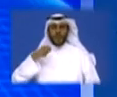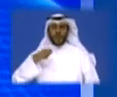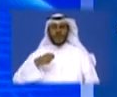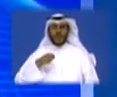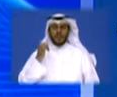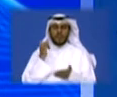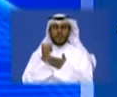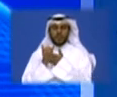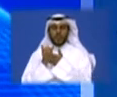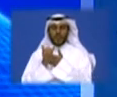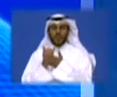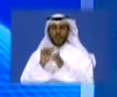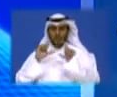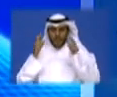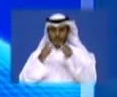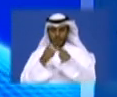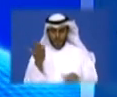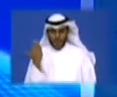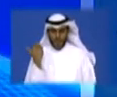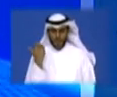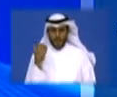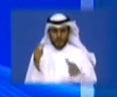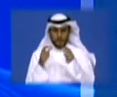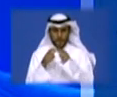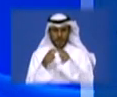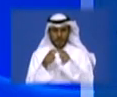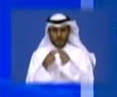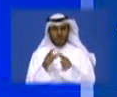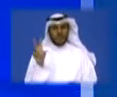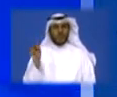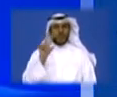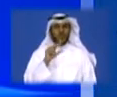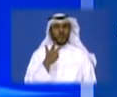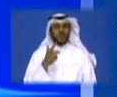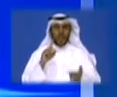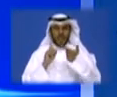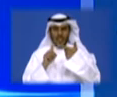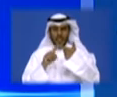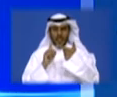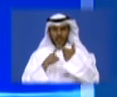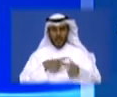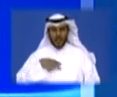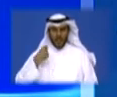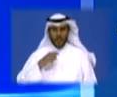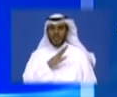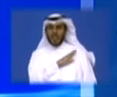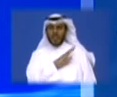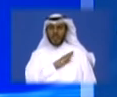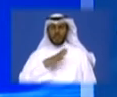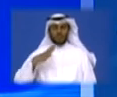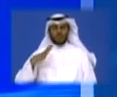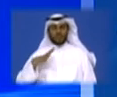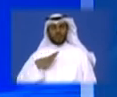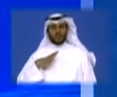جدول أعمال جلسة مجلس الأمة. هذا وبناء على عرض نائب رئيس مجلس الوزراء ووزير الدفاع الشيخ